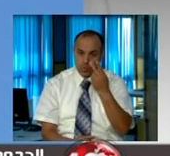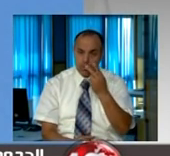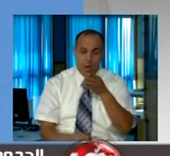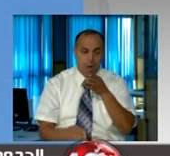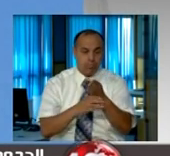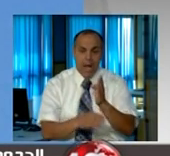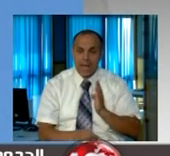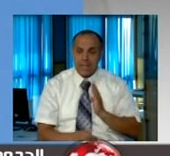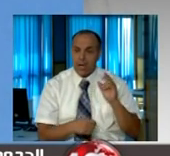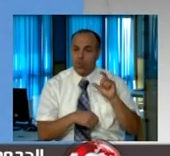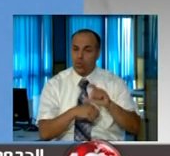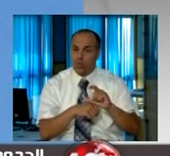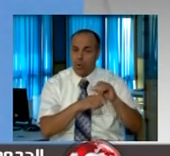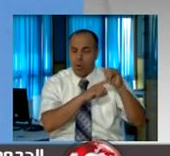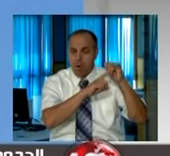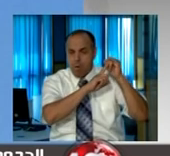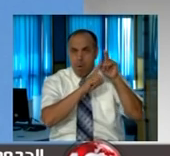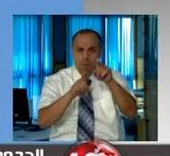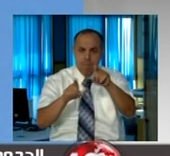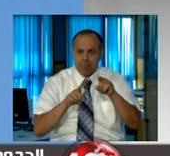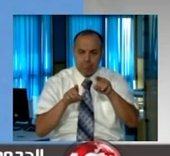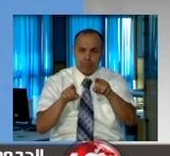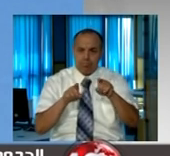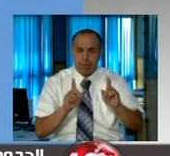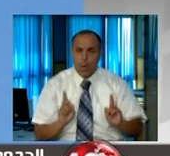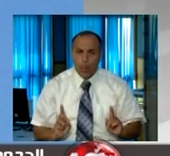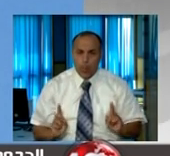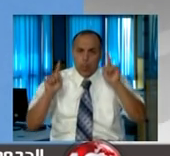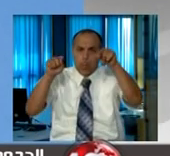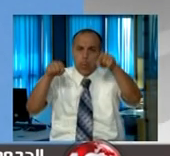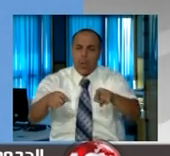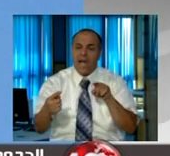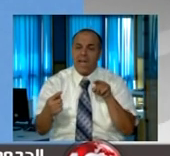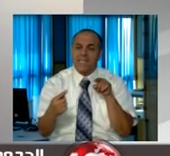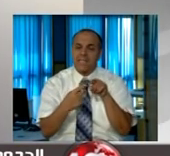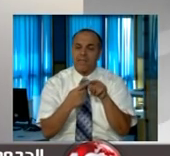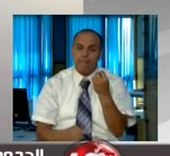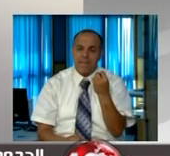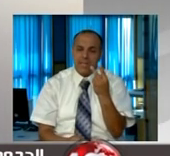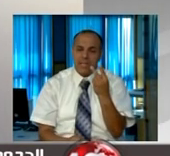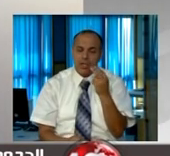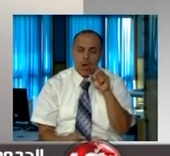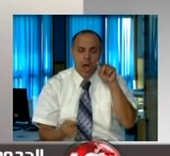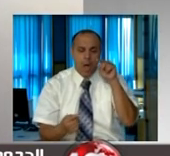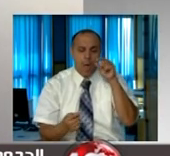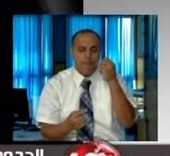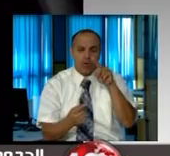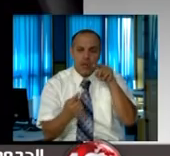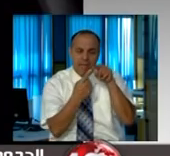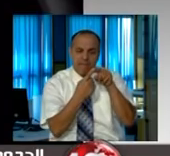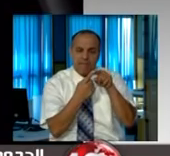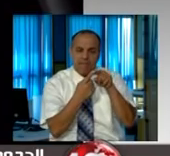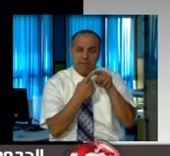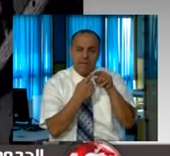العملية العسكرية التركية بقصف من المدفعية وراجمات الصواريخ استهدفت 220 هدفا للتنظيم الإرهابي